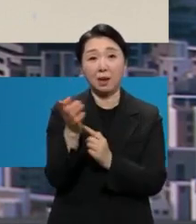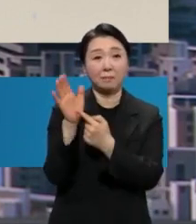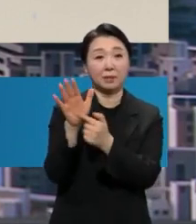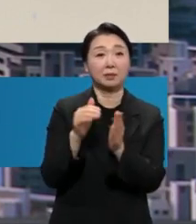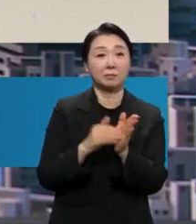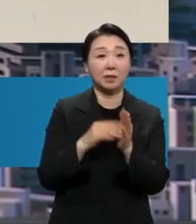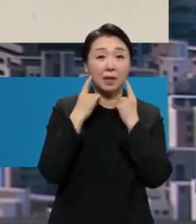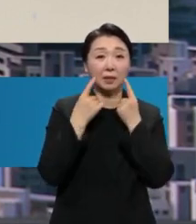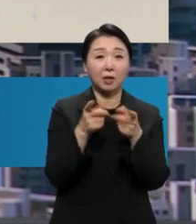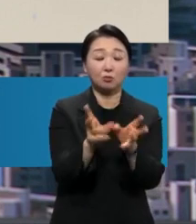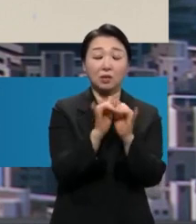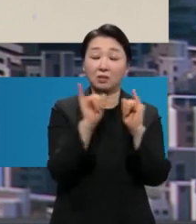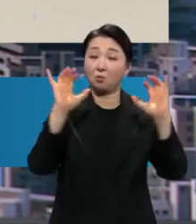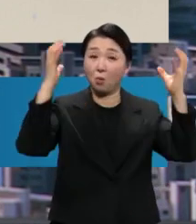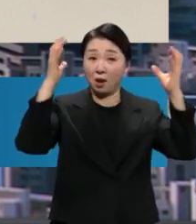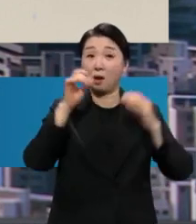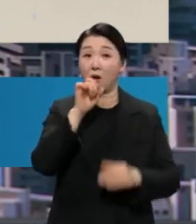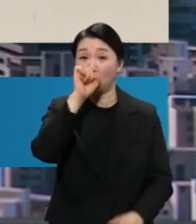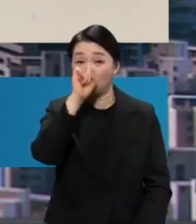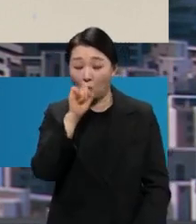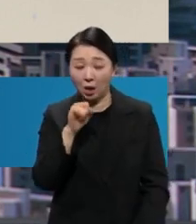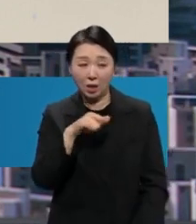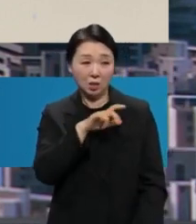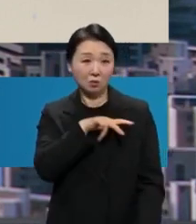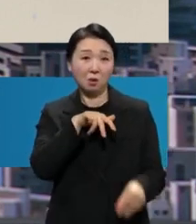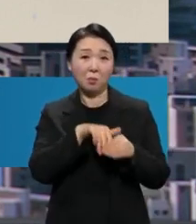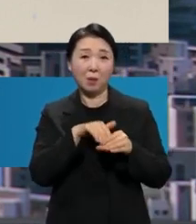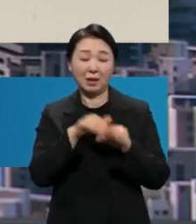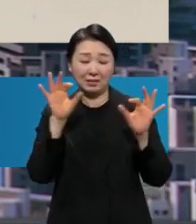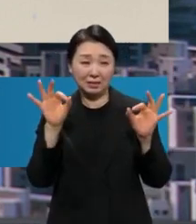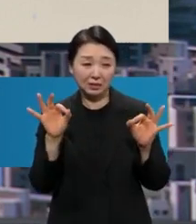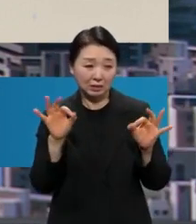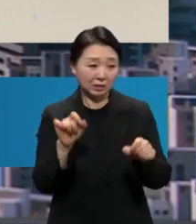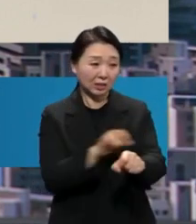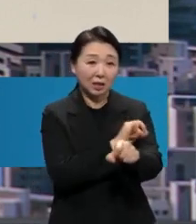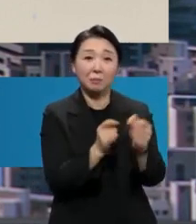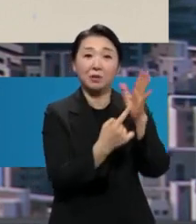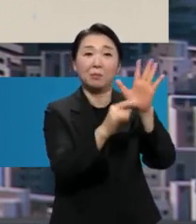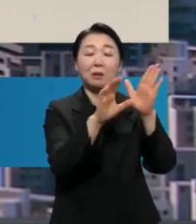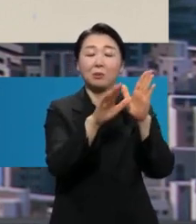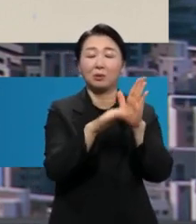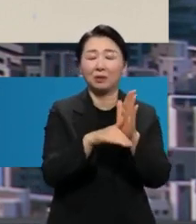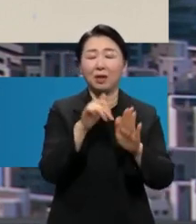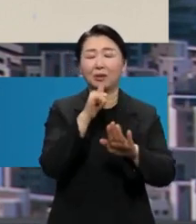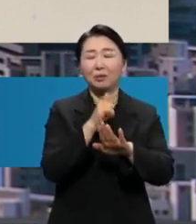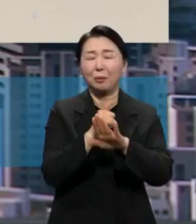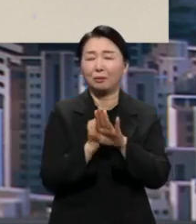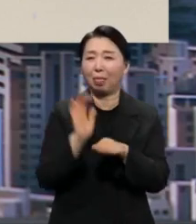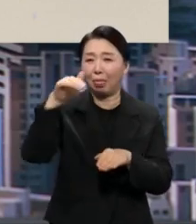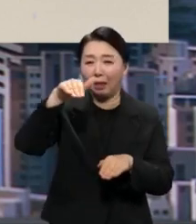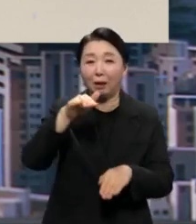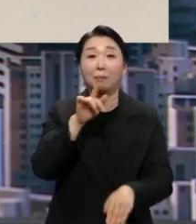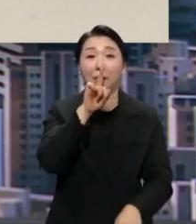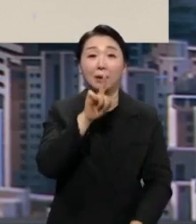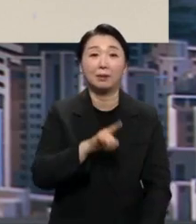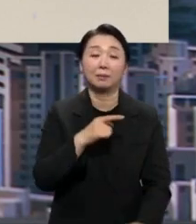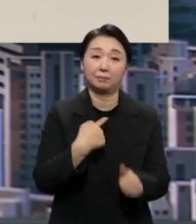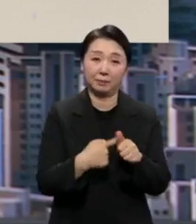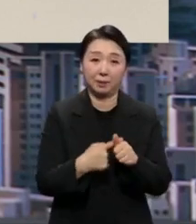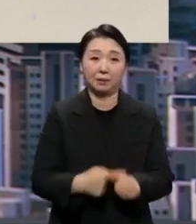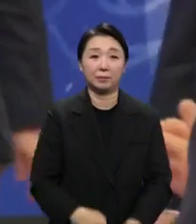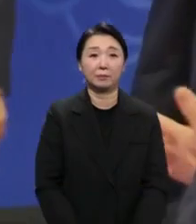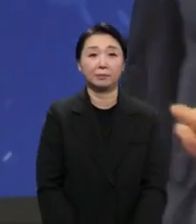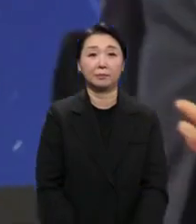개인 투자자들은 환영하지만 총선을 앞둔 깜짝 발표에 일관성이 없다는 비판도 있습니다. 이상화 기자입니다.